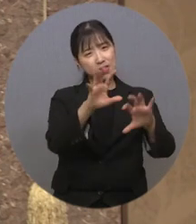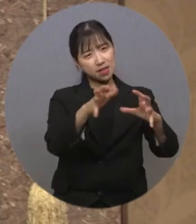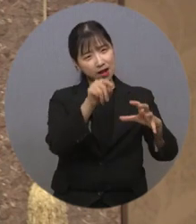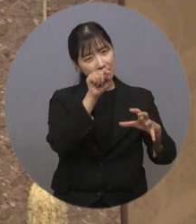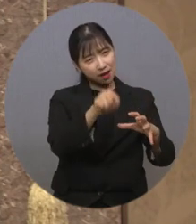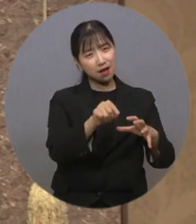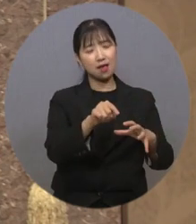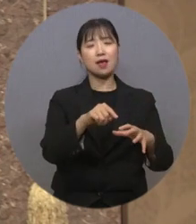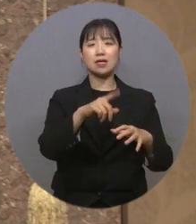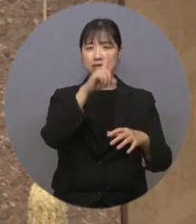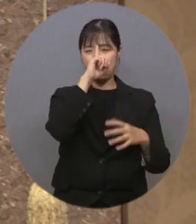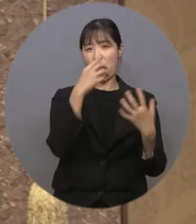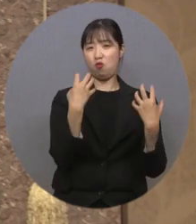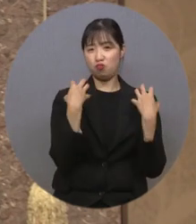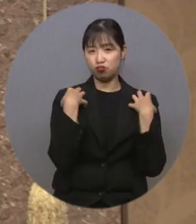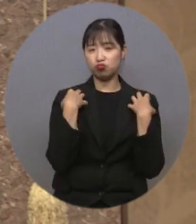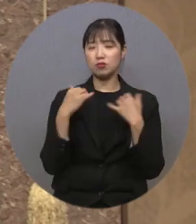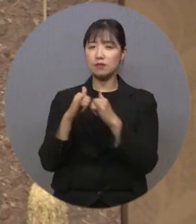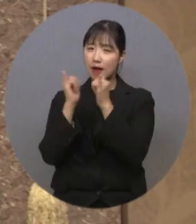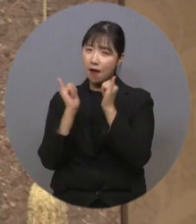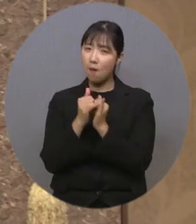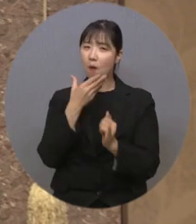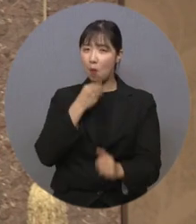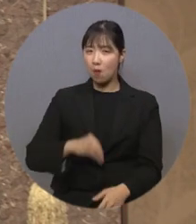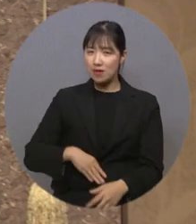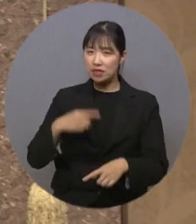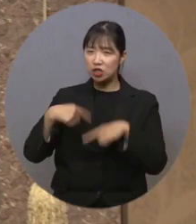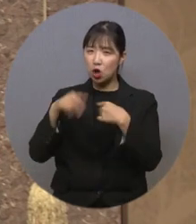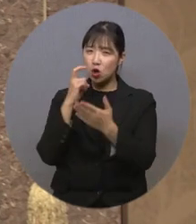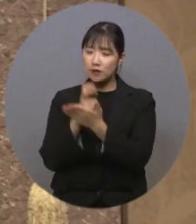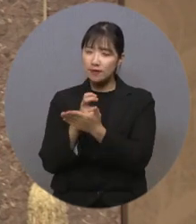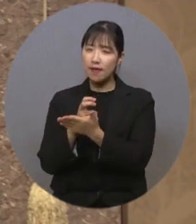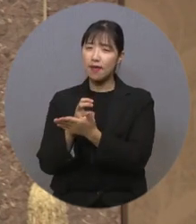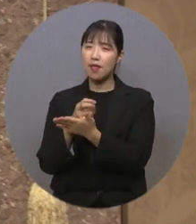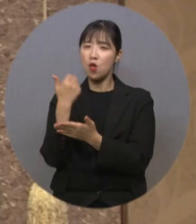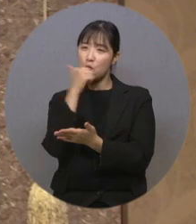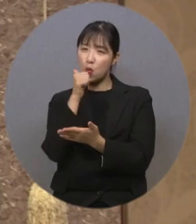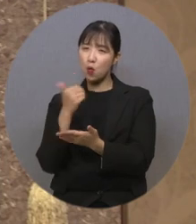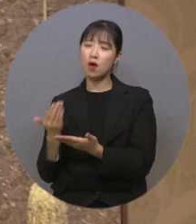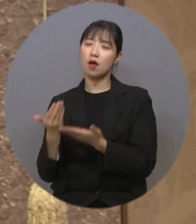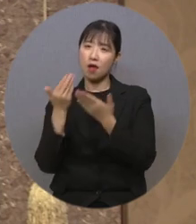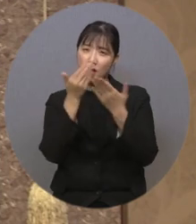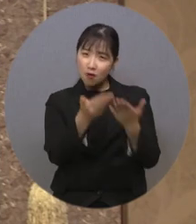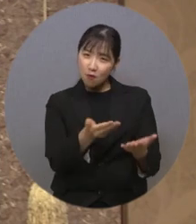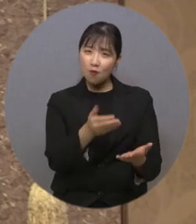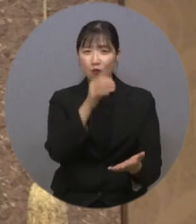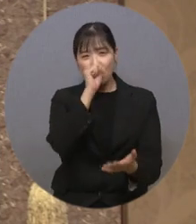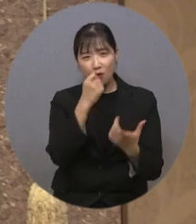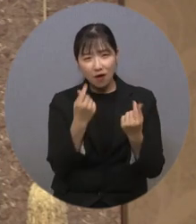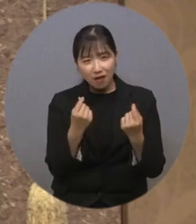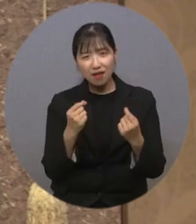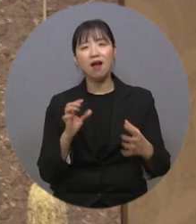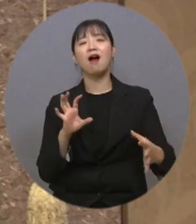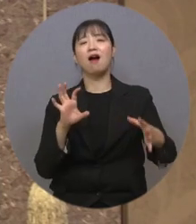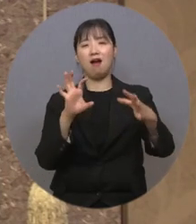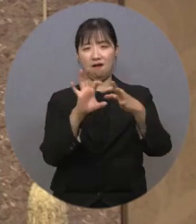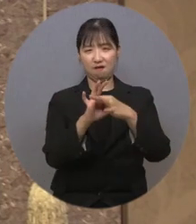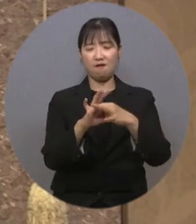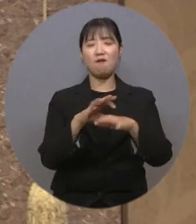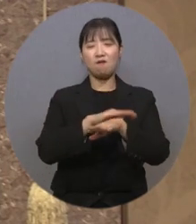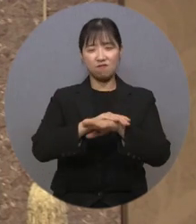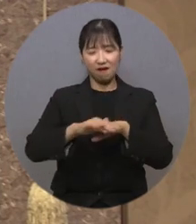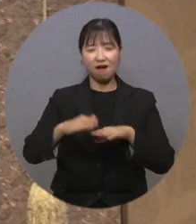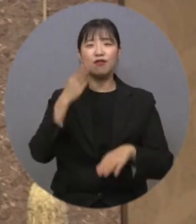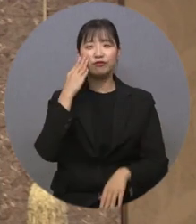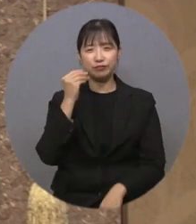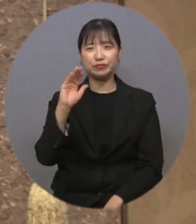나라에도 필리핀 지방정부에도 이러한 사회복지 정책을 좀 소개해 주세요 해가지고 연결이 되어서 이